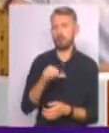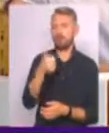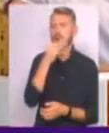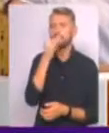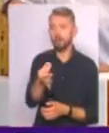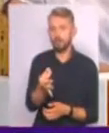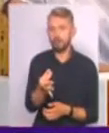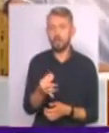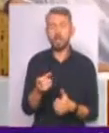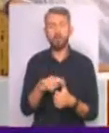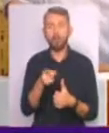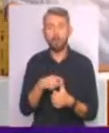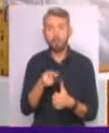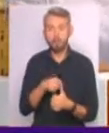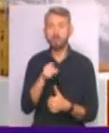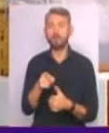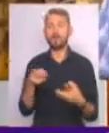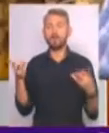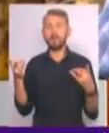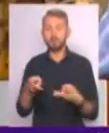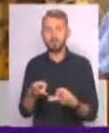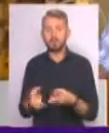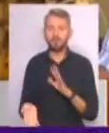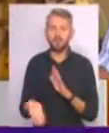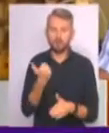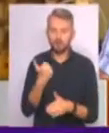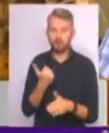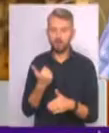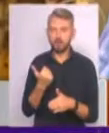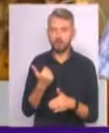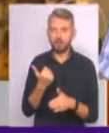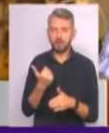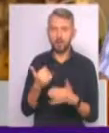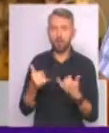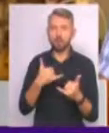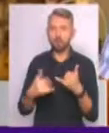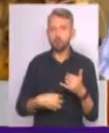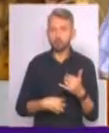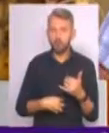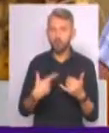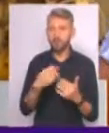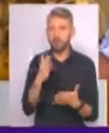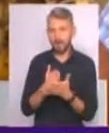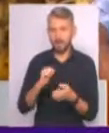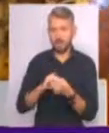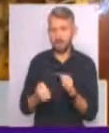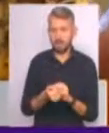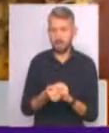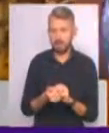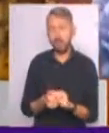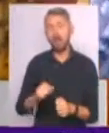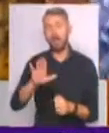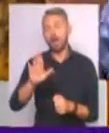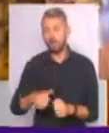відповім. По-перше, вам треба так видалити жовчний міхур, в якому є камінці. А